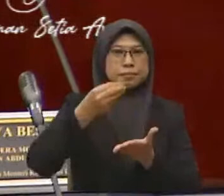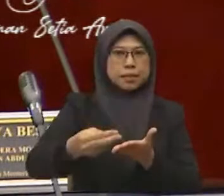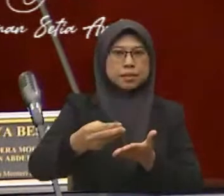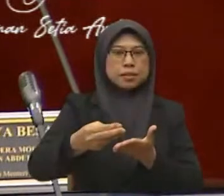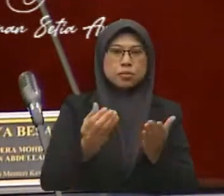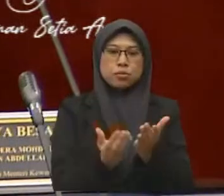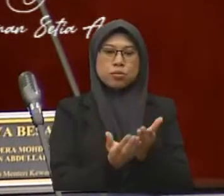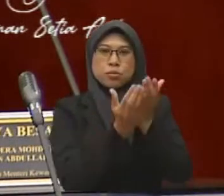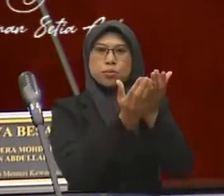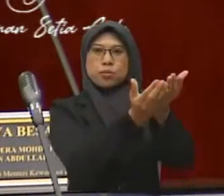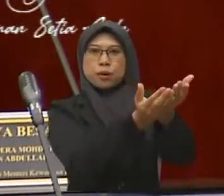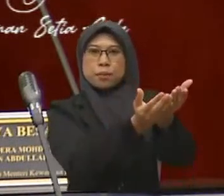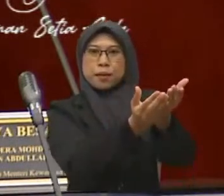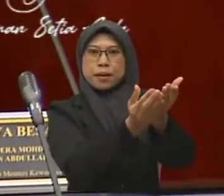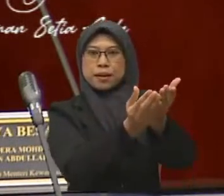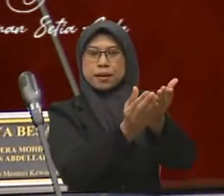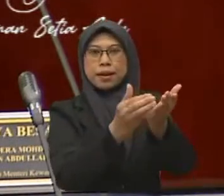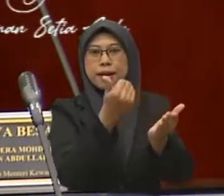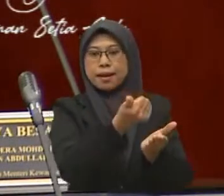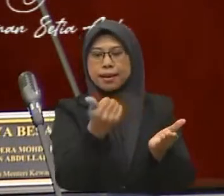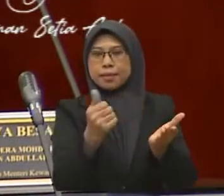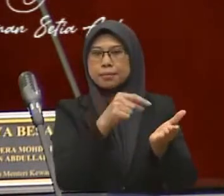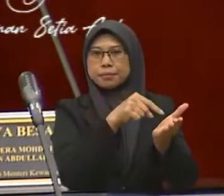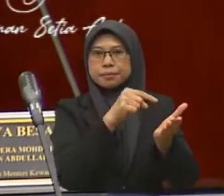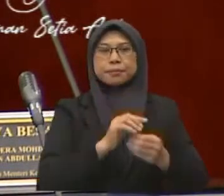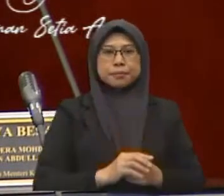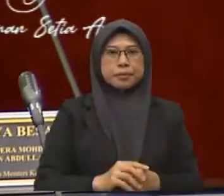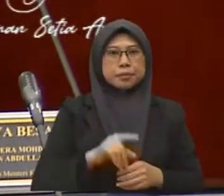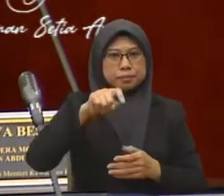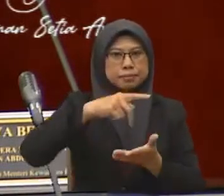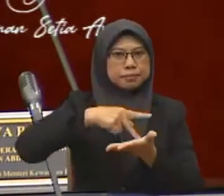dipasang di kapal-kapal yang terlibat.